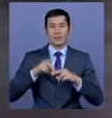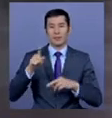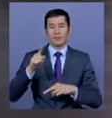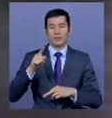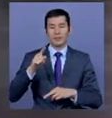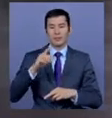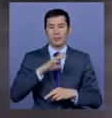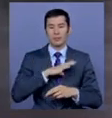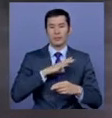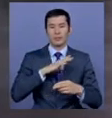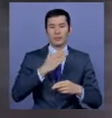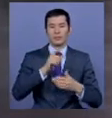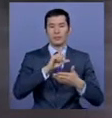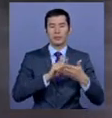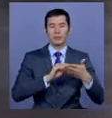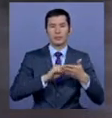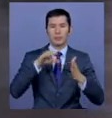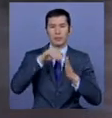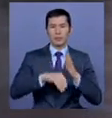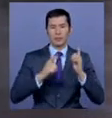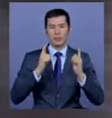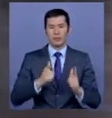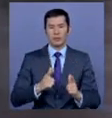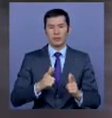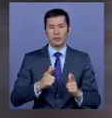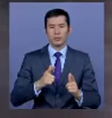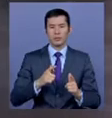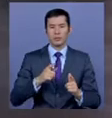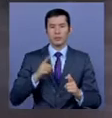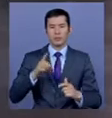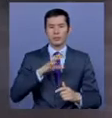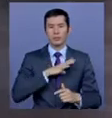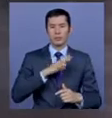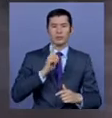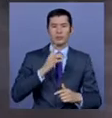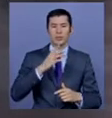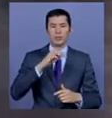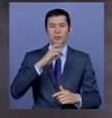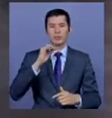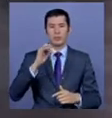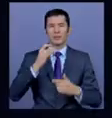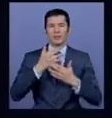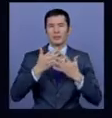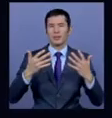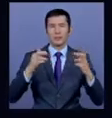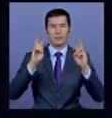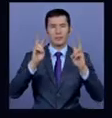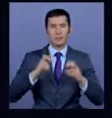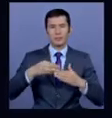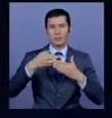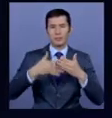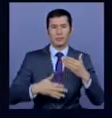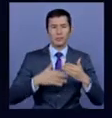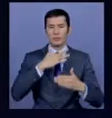секілді қасиеттердің биігінен көрінген ақын. Ол Сандуғаш атты алғашқы жыр жинағымен ақ оқырманды елең еткізген. Мазасы